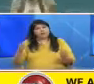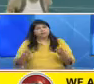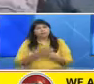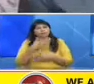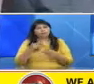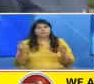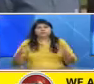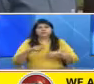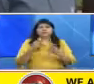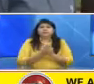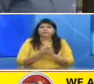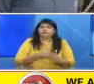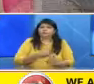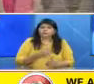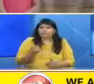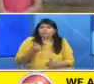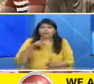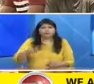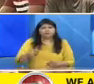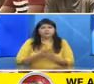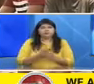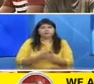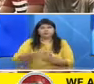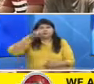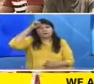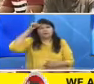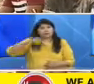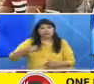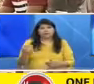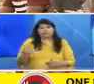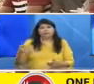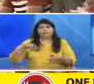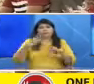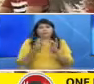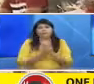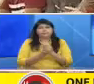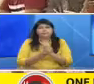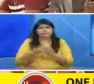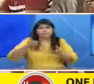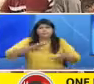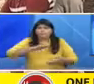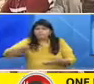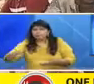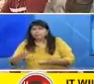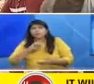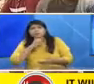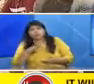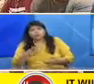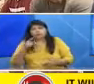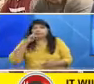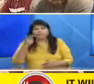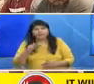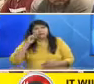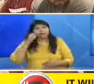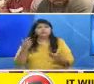वाले हैं। खुद को फिट रखना है, देश को फिट बनाना है। हर एक के लिए, बच्चे, बुजुर्ग, युवा, महिला, सबके